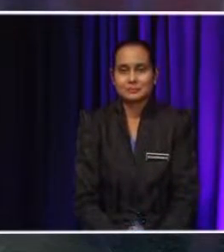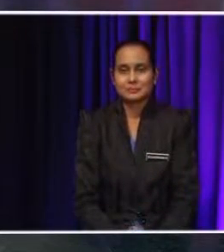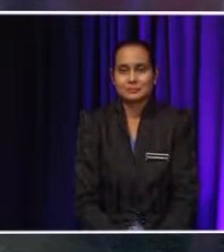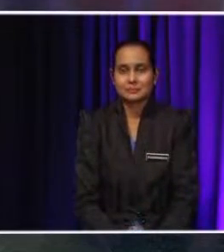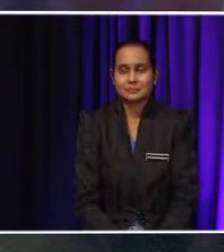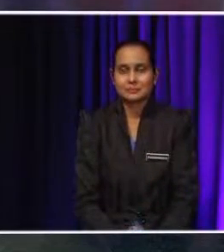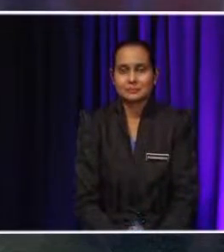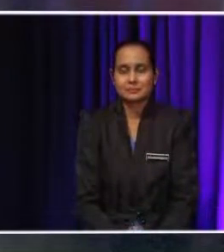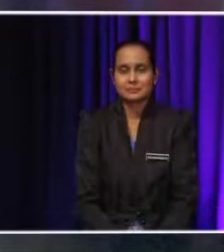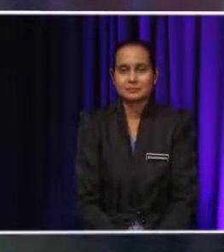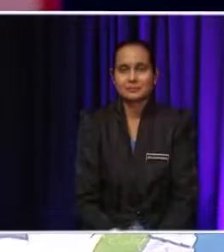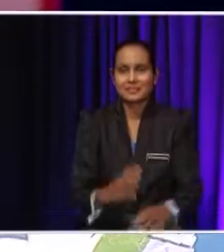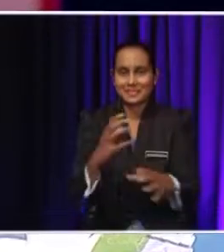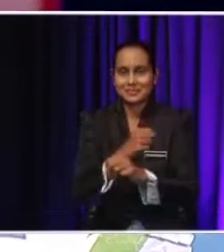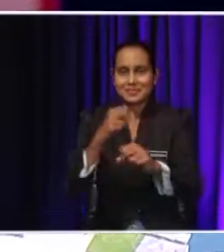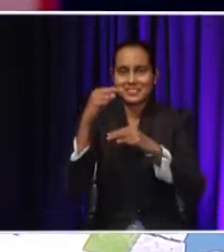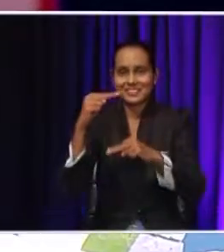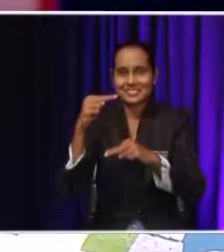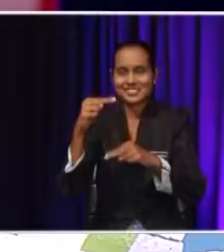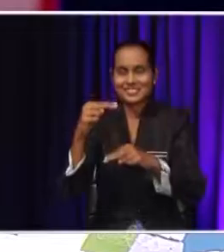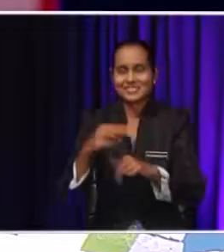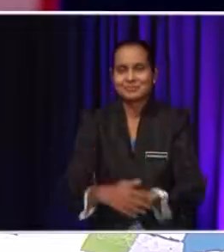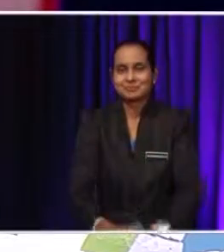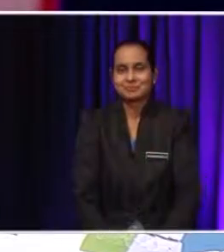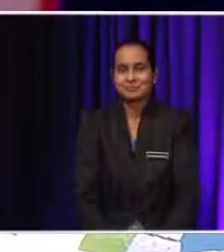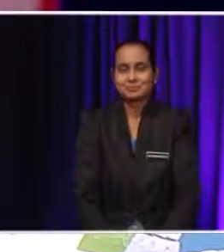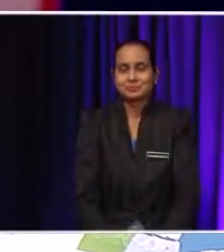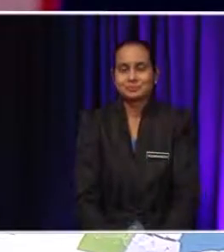dapat juga ganjaran sayur yang kedua